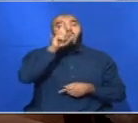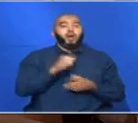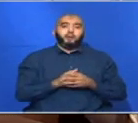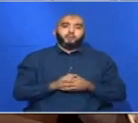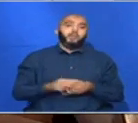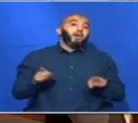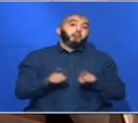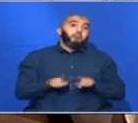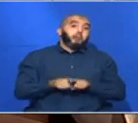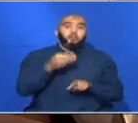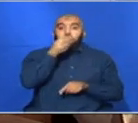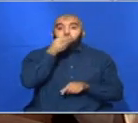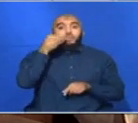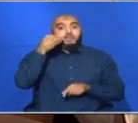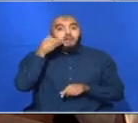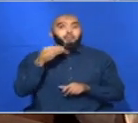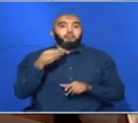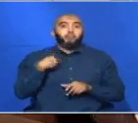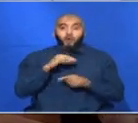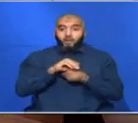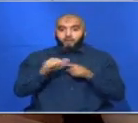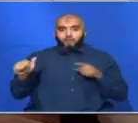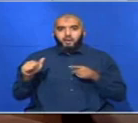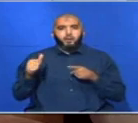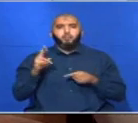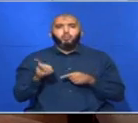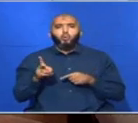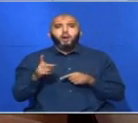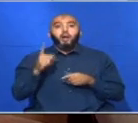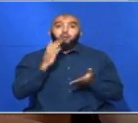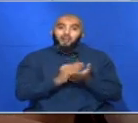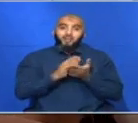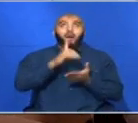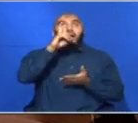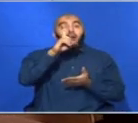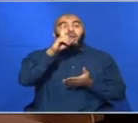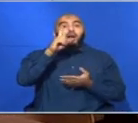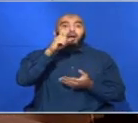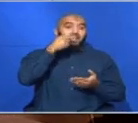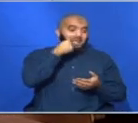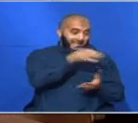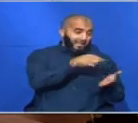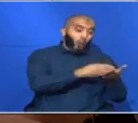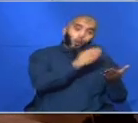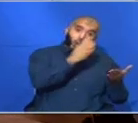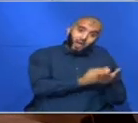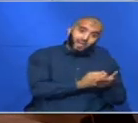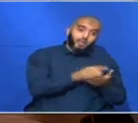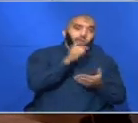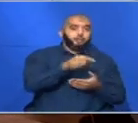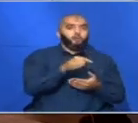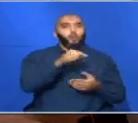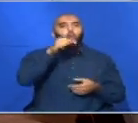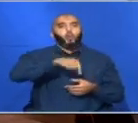ذكرت ربي وهو يقول كتب عليكم الصيام وعندما بدات ازكي ذكرت ربي وهو